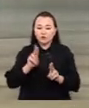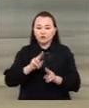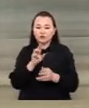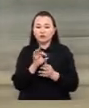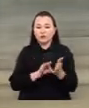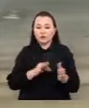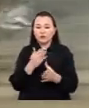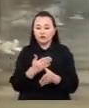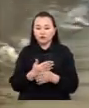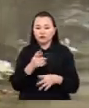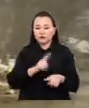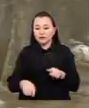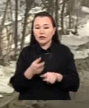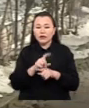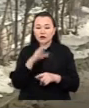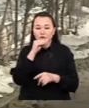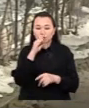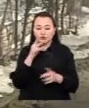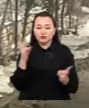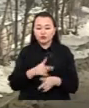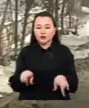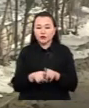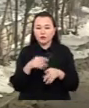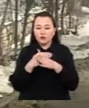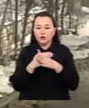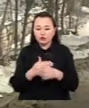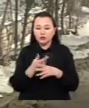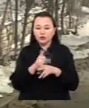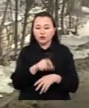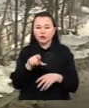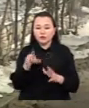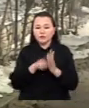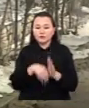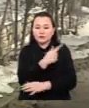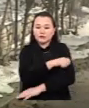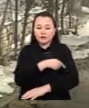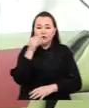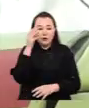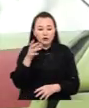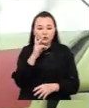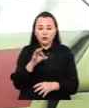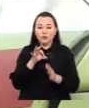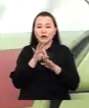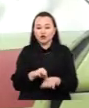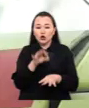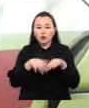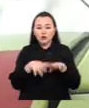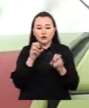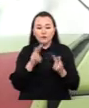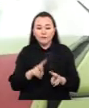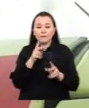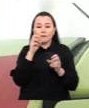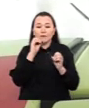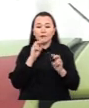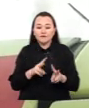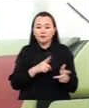ведомстве решили что в каретах Скорой помощи нужны такие помощники это люди без медицинского образования но прошедший курс профессиональной